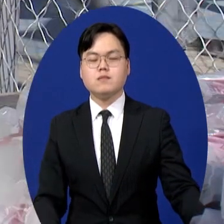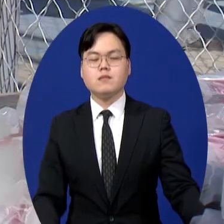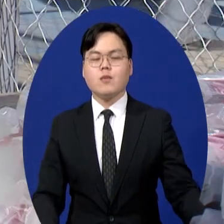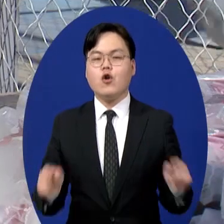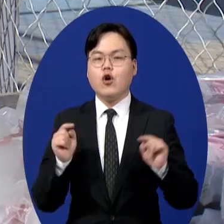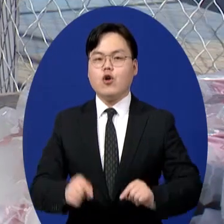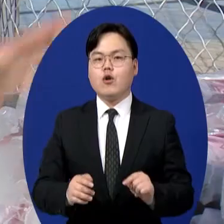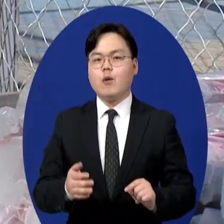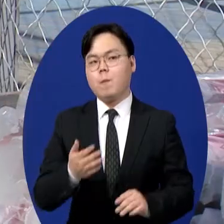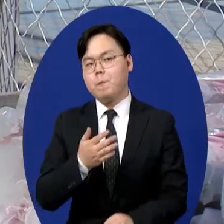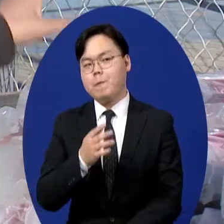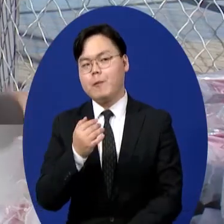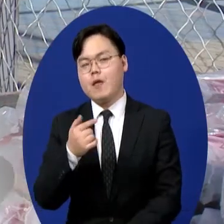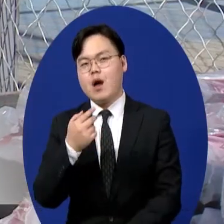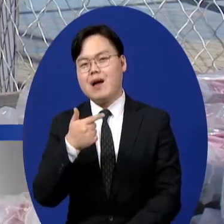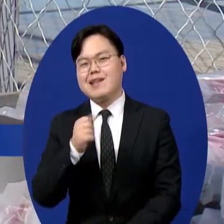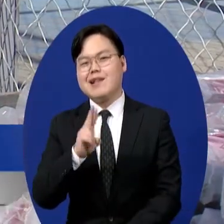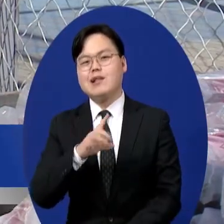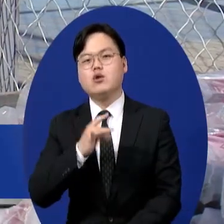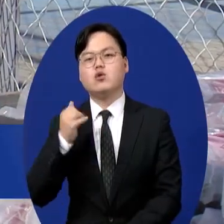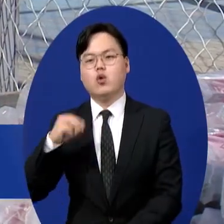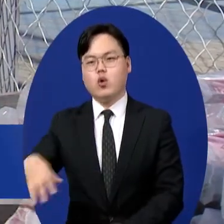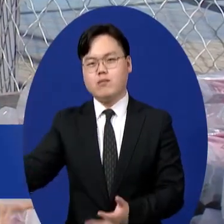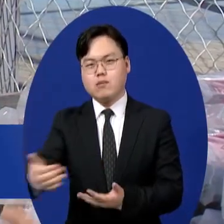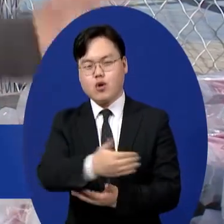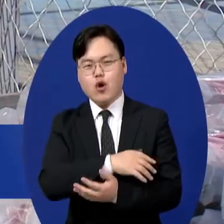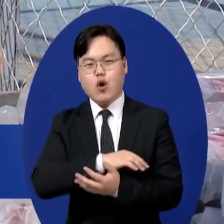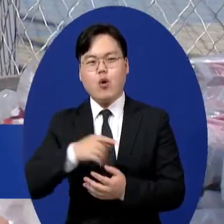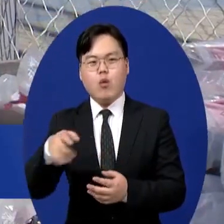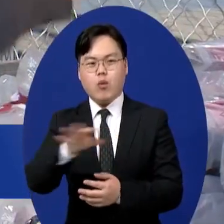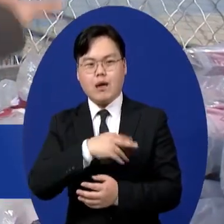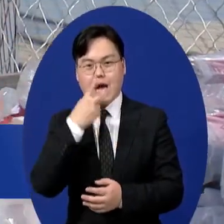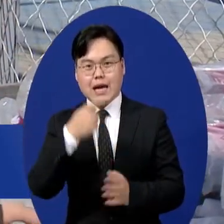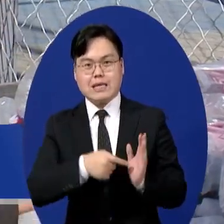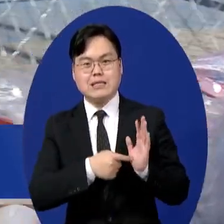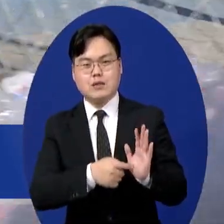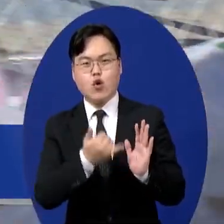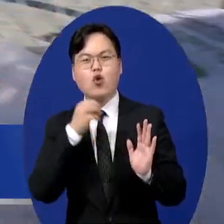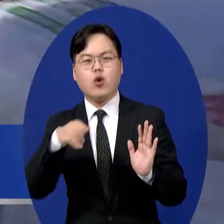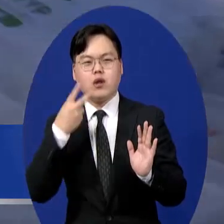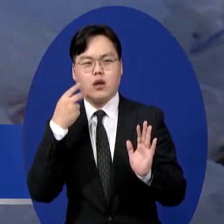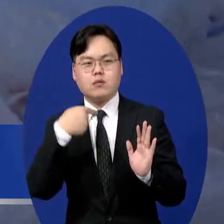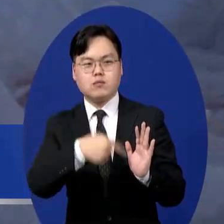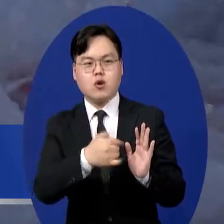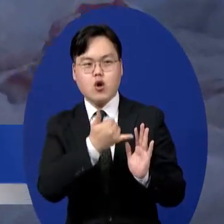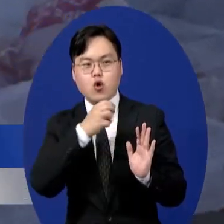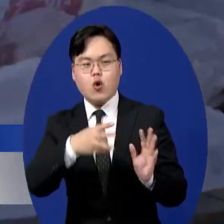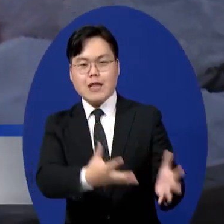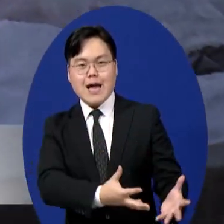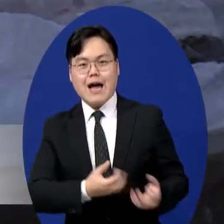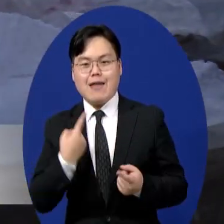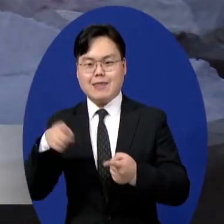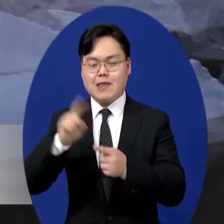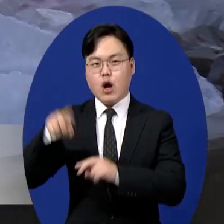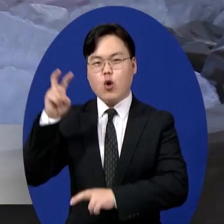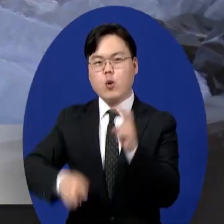Өнөөдөр манай гэлд цуглуулж байгаа гэлгар уут маань ер нь л бүх төрлийн зөөлөн гэлгар уут одоо яг энэ дотор байгаа. А энэ гэлгар уутыг дахин боловсруулад одоо яг